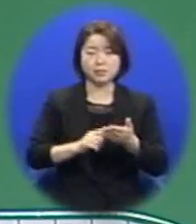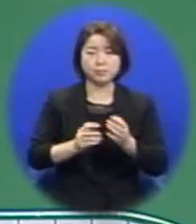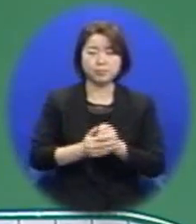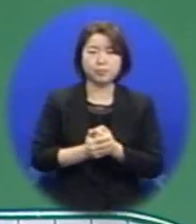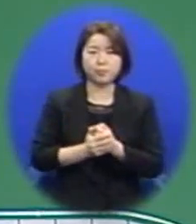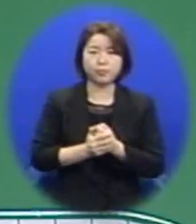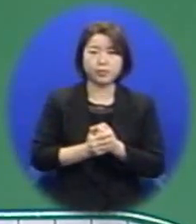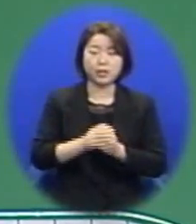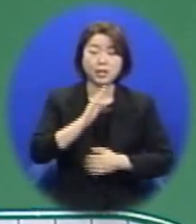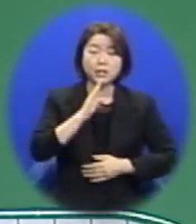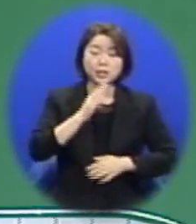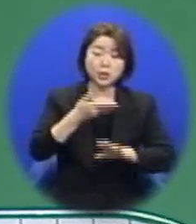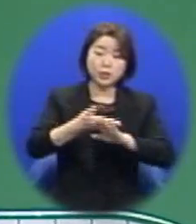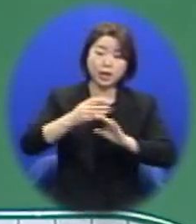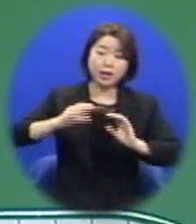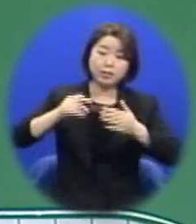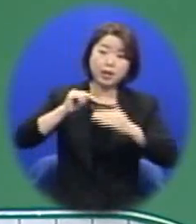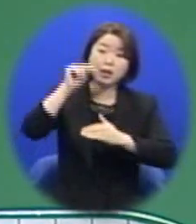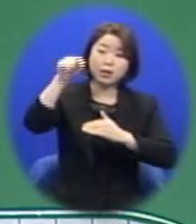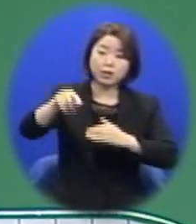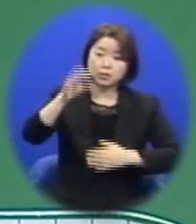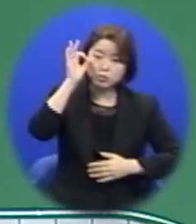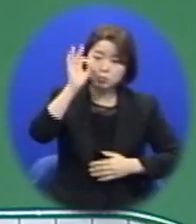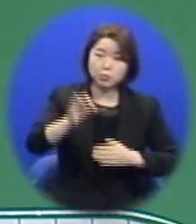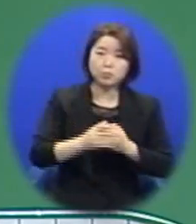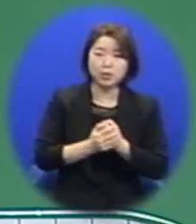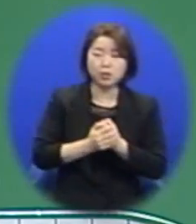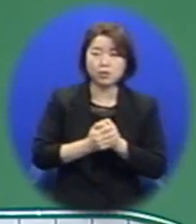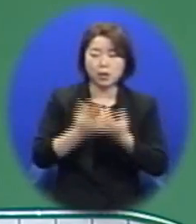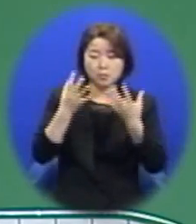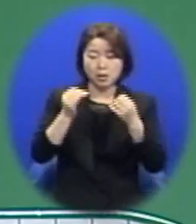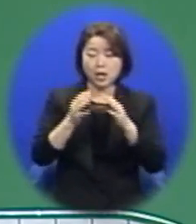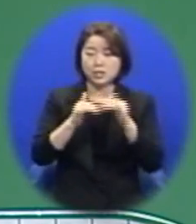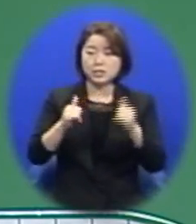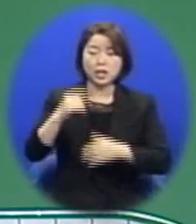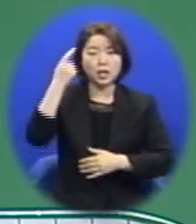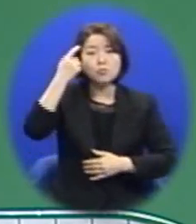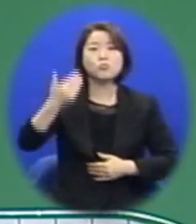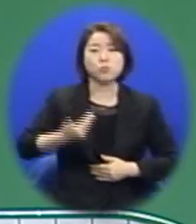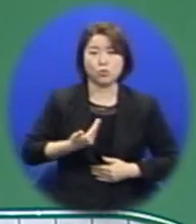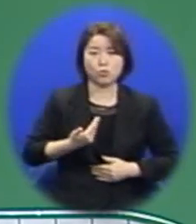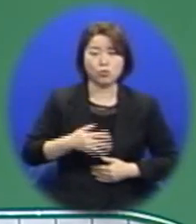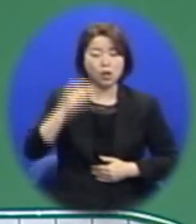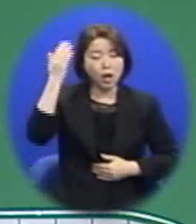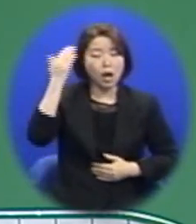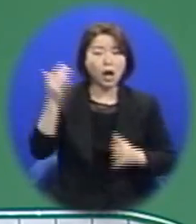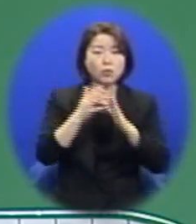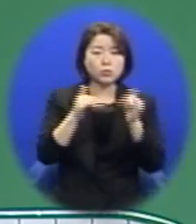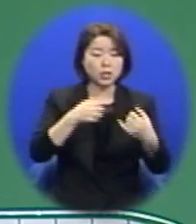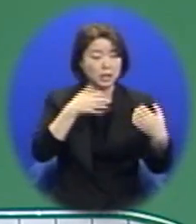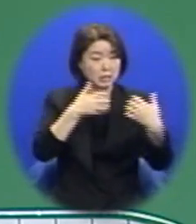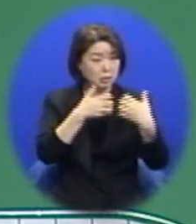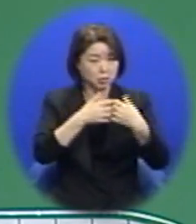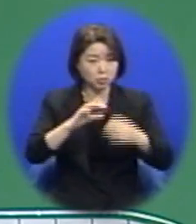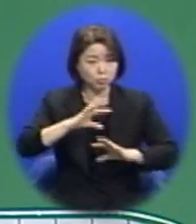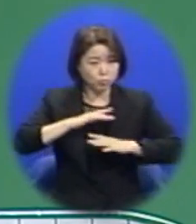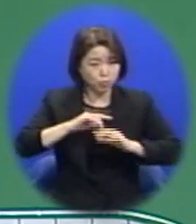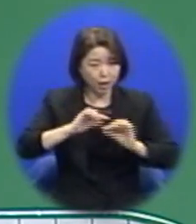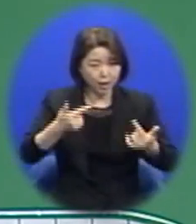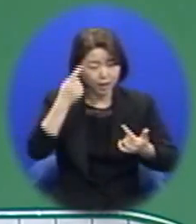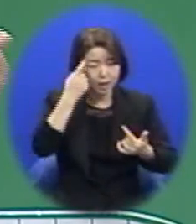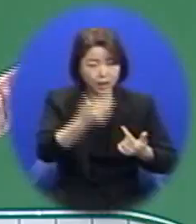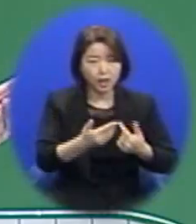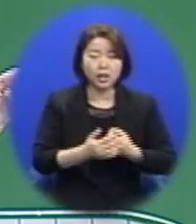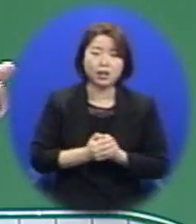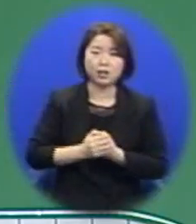해외에 나가보면 많은 분들이 물으세요. 한국에 사는 사람들은 전쟁이 무섭지도 않느냐.